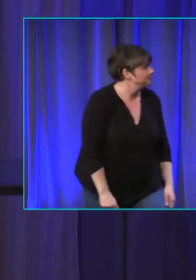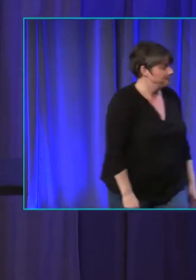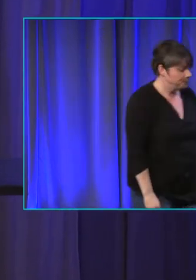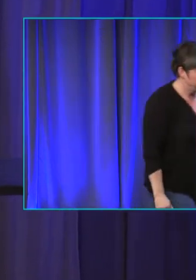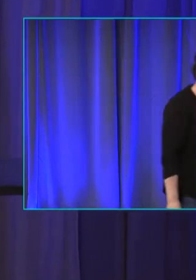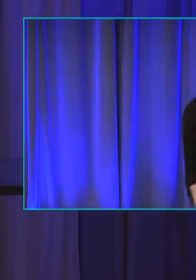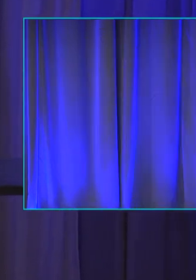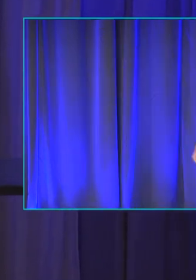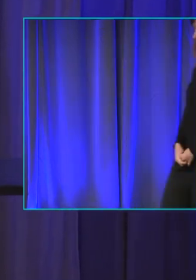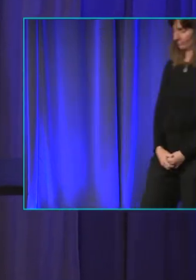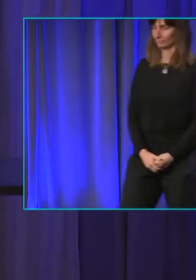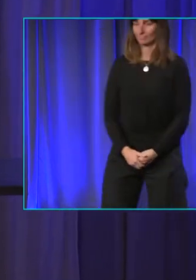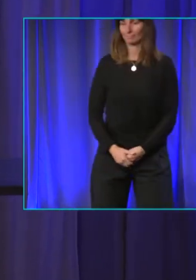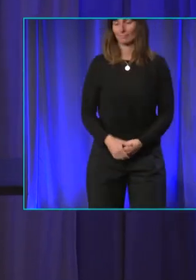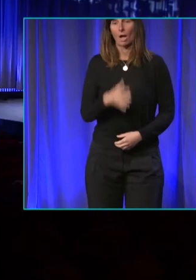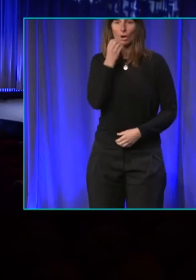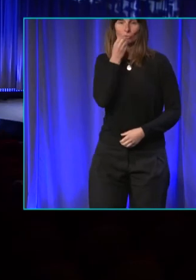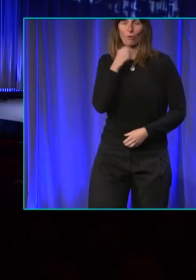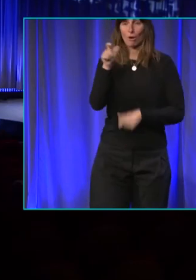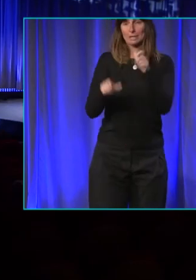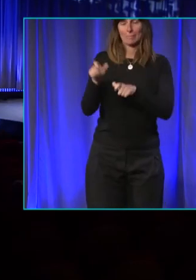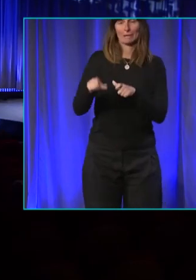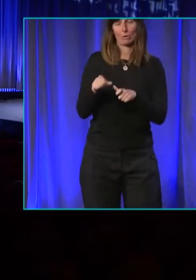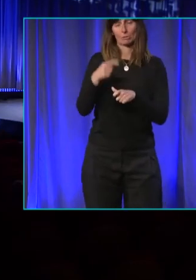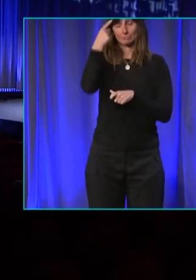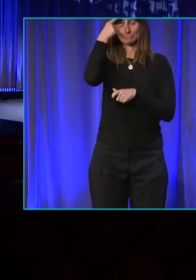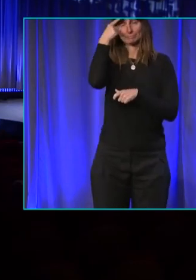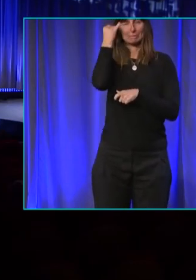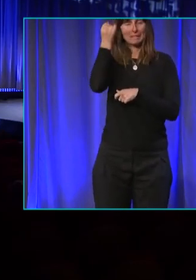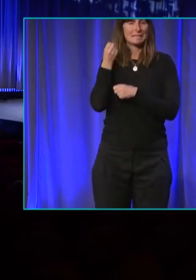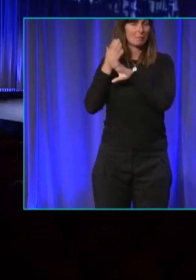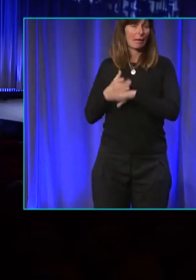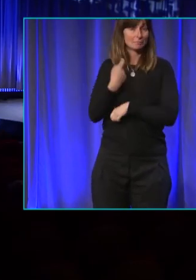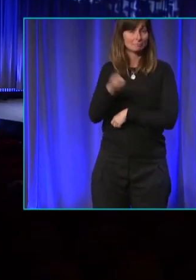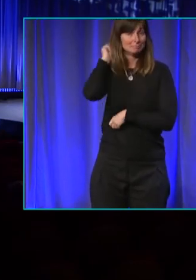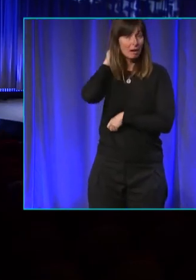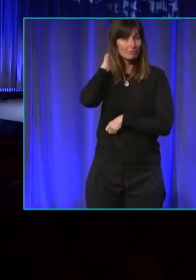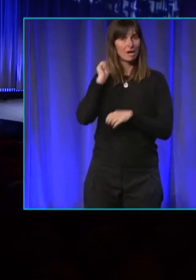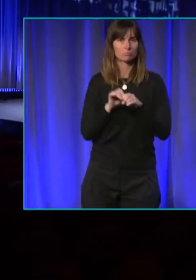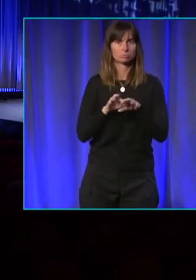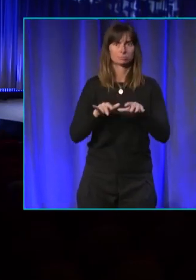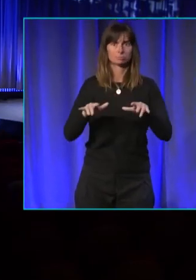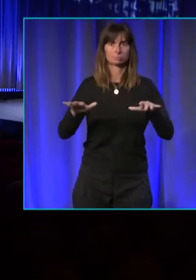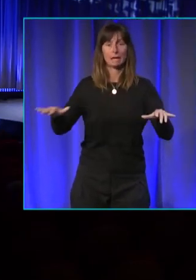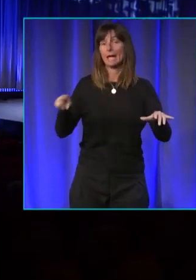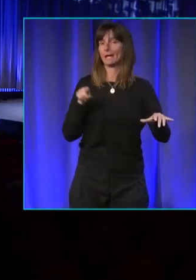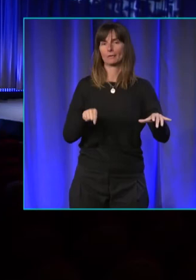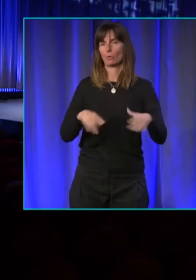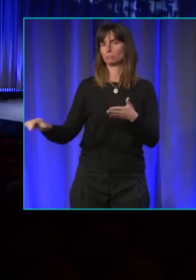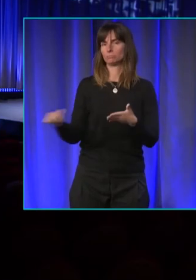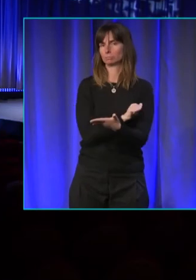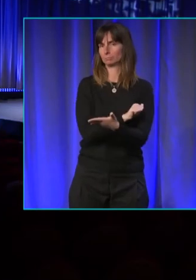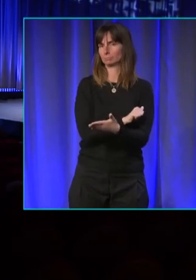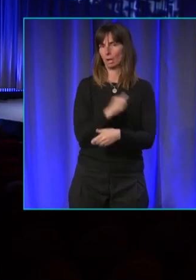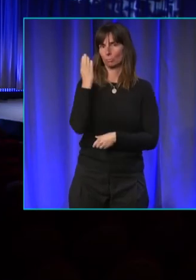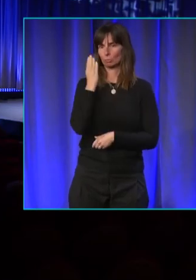voyez, il y a des idées reçues aussi qui sont véhiculées un petit peu partout. Auquel il faut tordre le cou aujourd'hui.